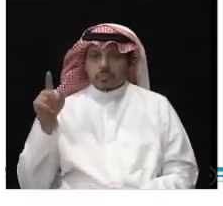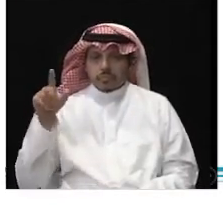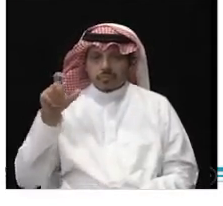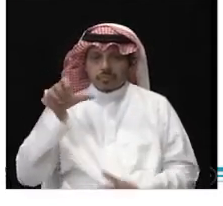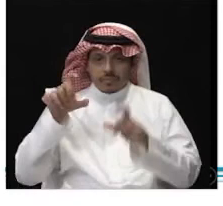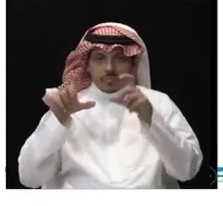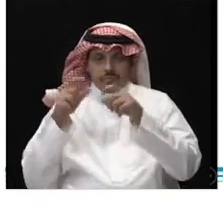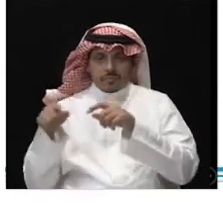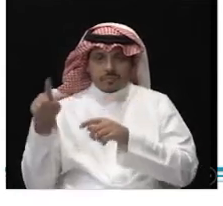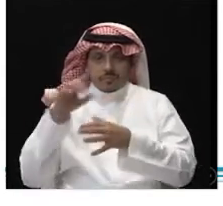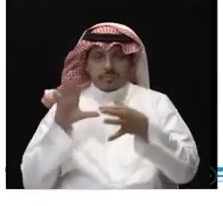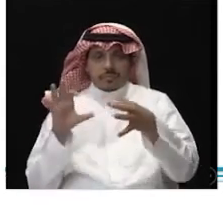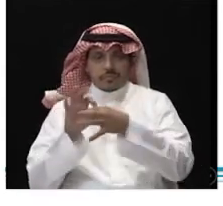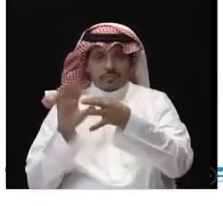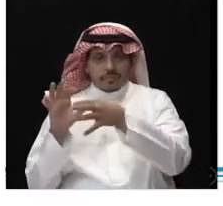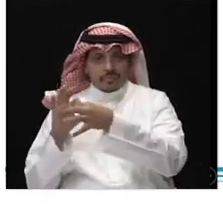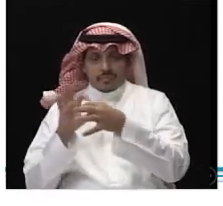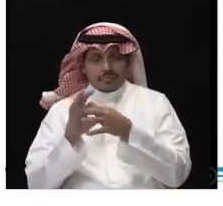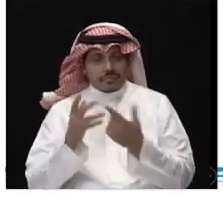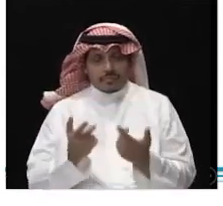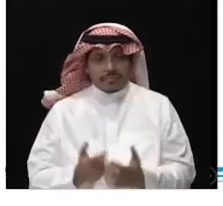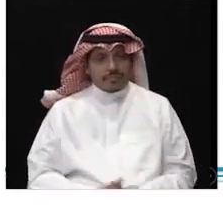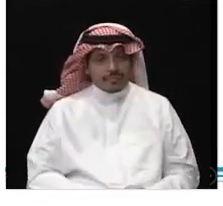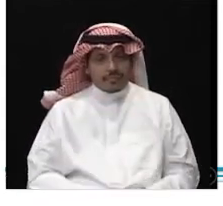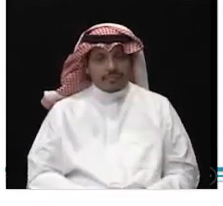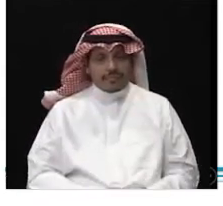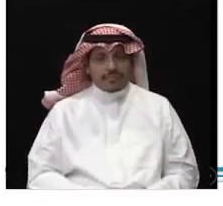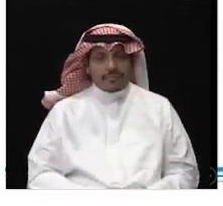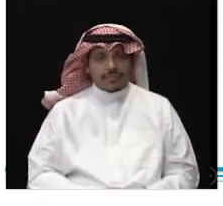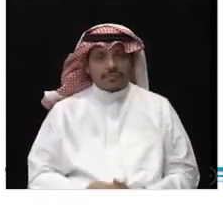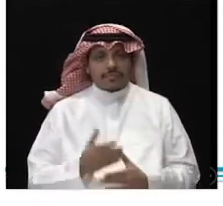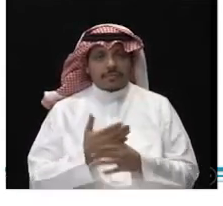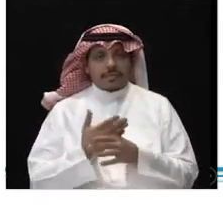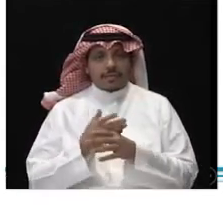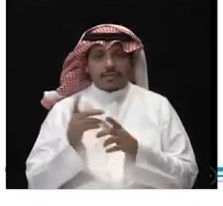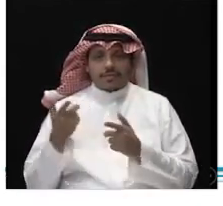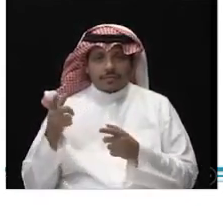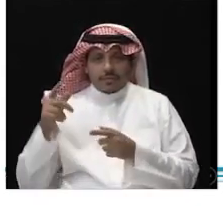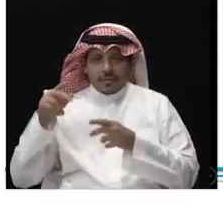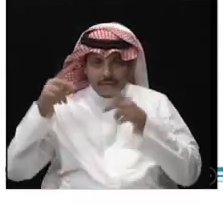هذه الصور الثلاثة؟ لماذا وضعت هذه الصور الثلاثة؟ من يعرف؟